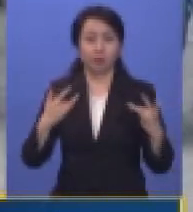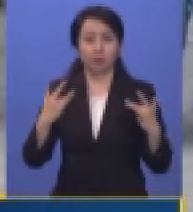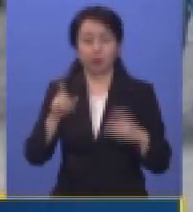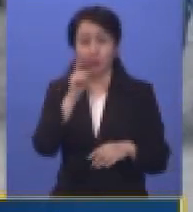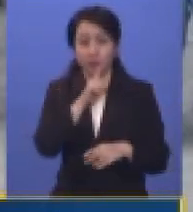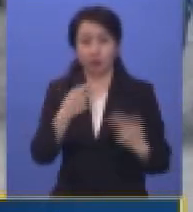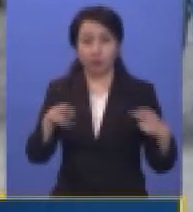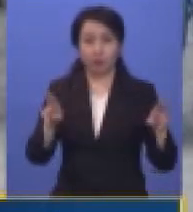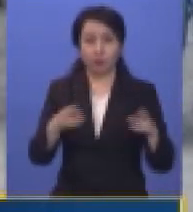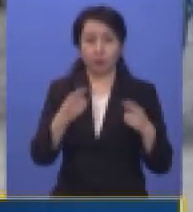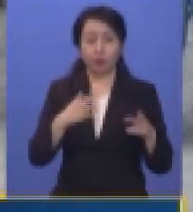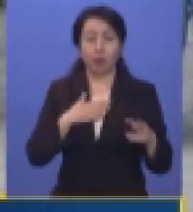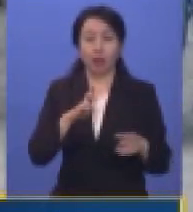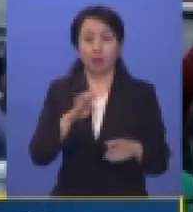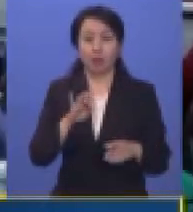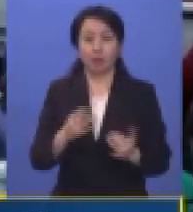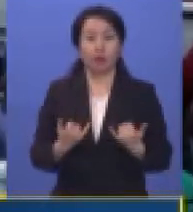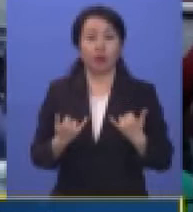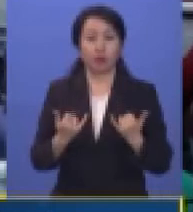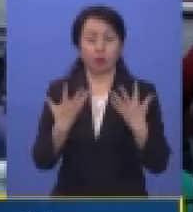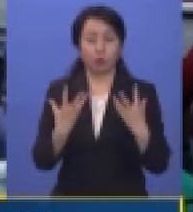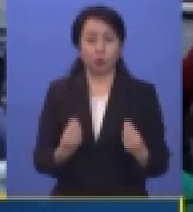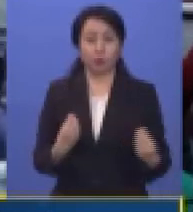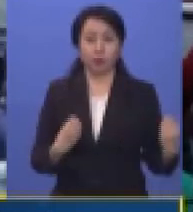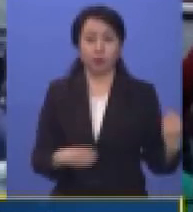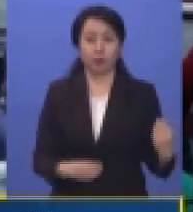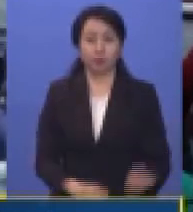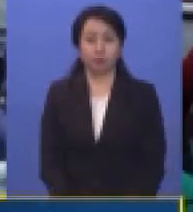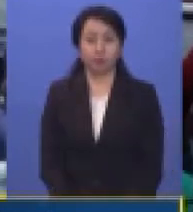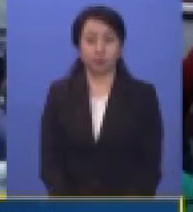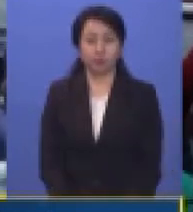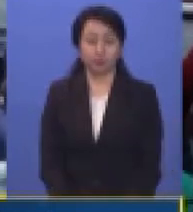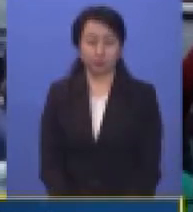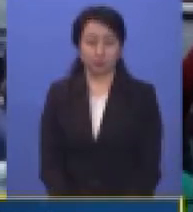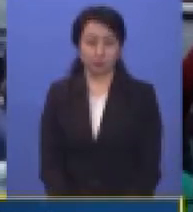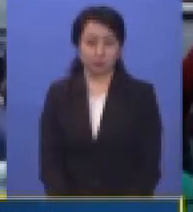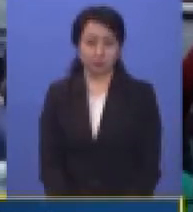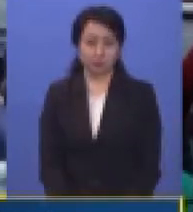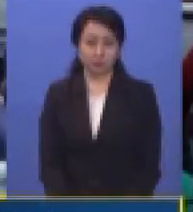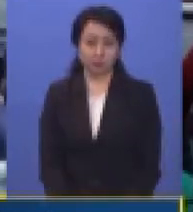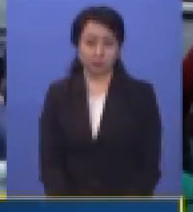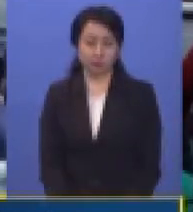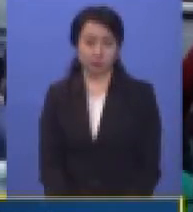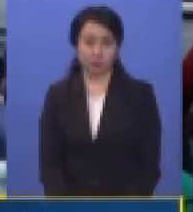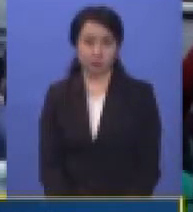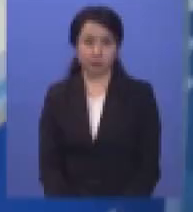спектакль «Песню пой моя Домбра», приуроченный ко Дню Домбры. Малика Кайрат, Адиль Нуржанов, служба новостей.